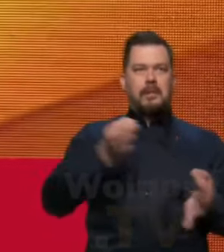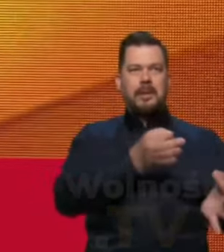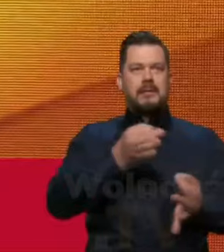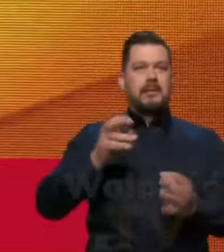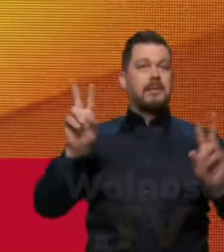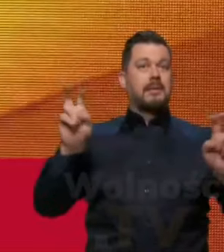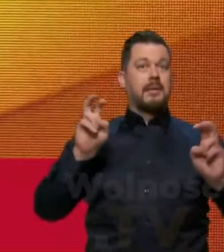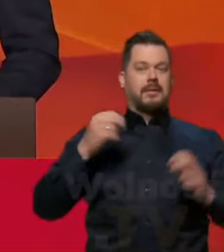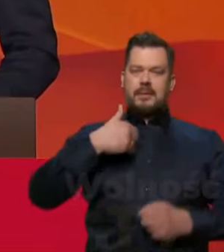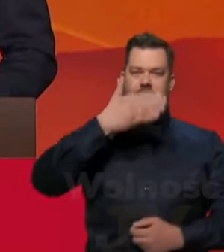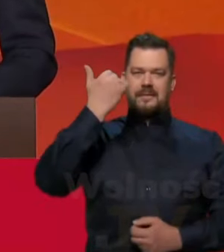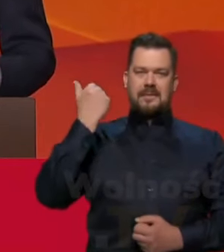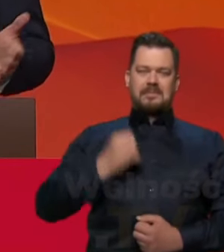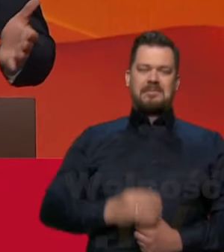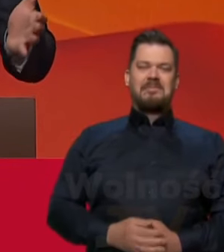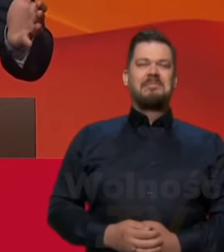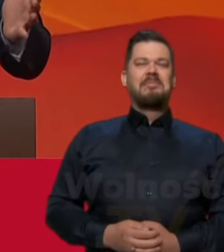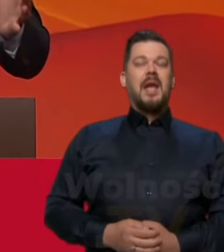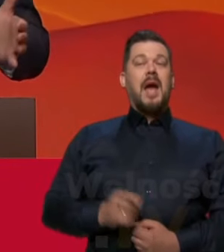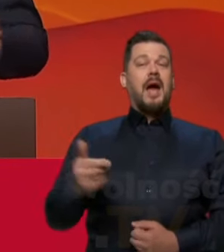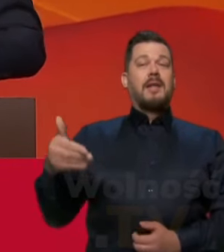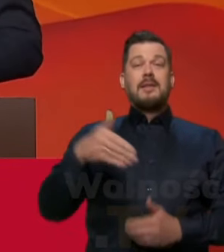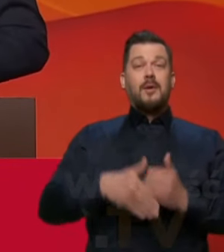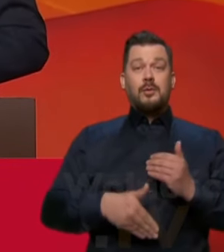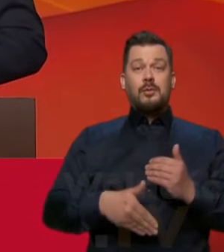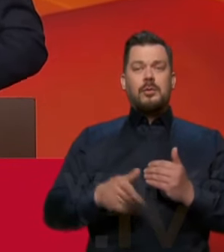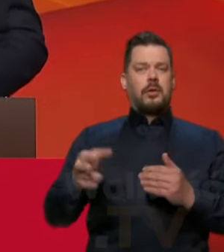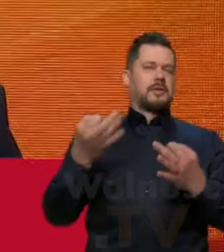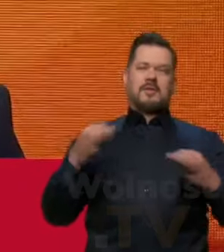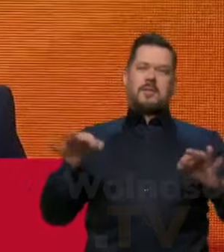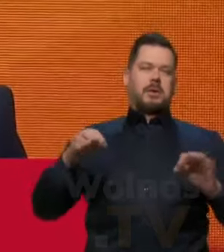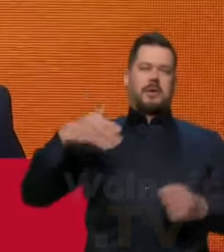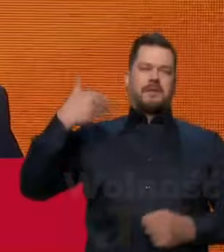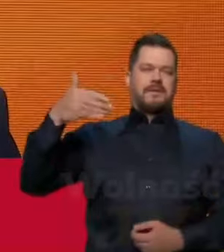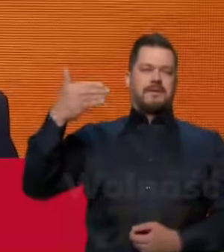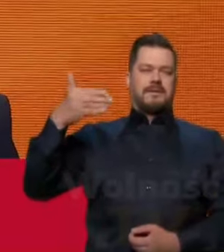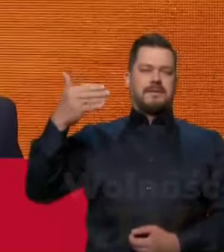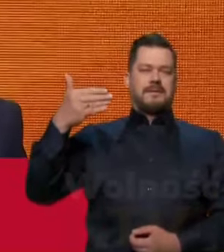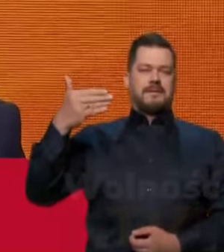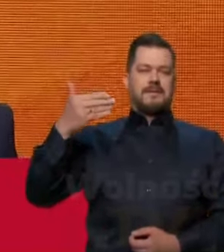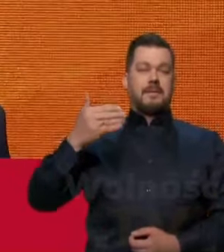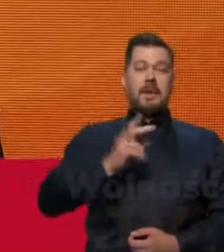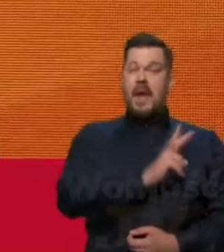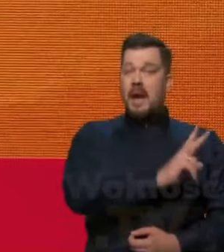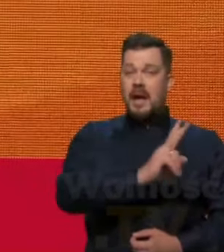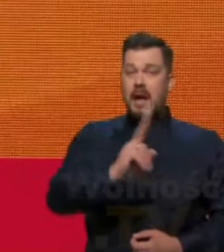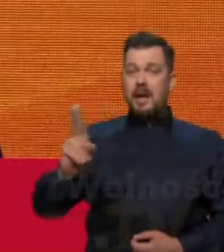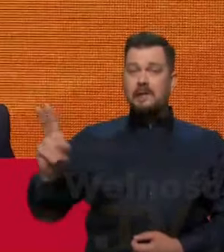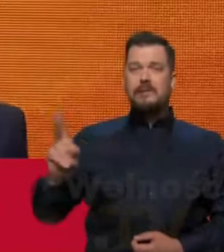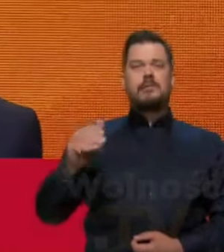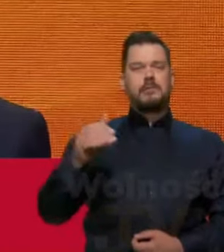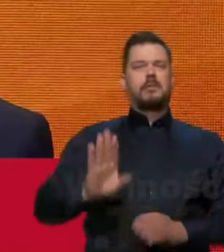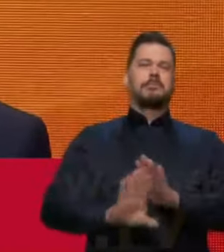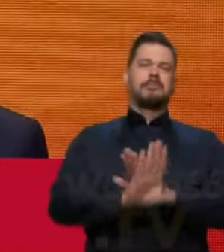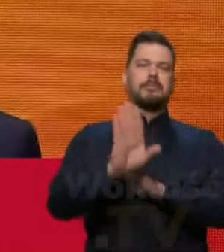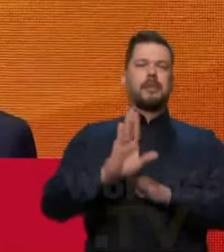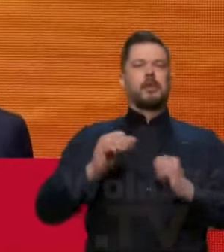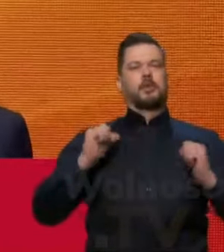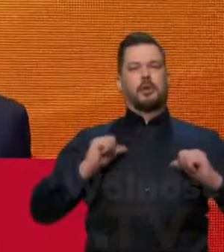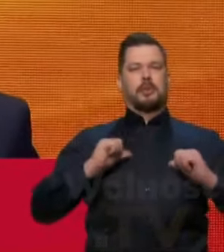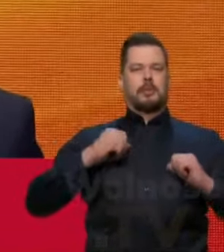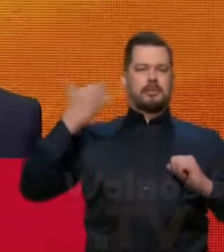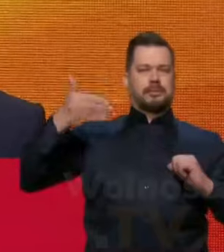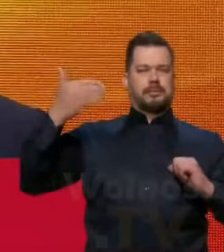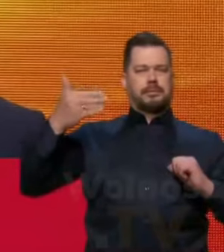jego adresatem. No i zakończeniem będzie tura swobodnych wypowiedzi. W jej trakcie kandydaci będą mogli zaprezentować swoją